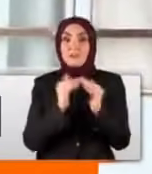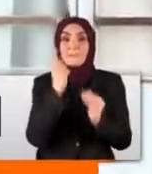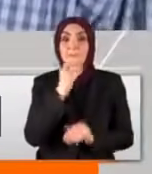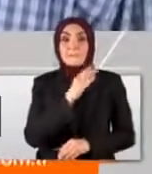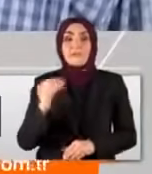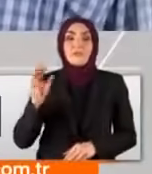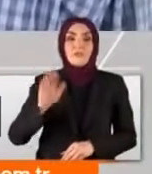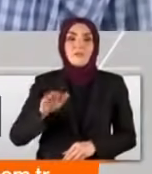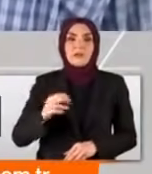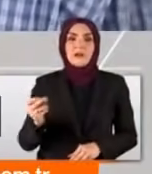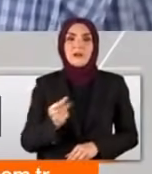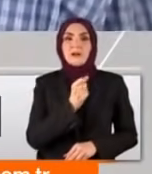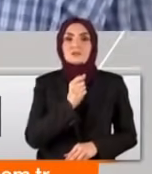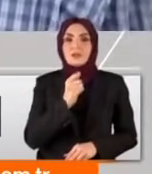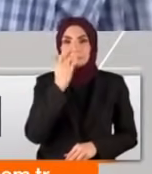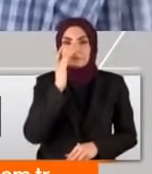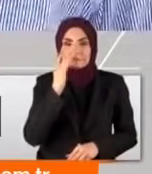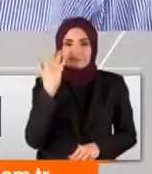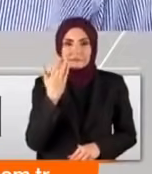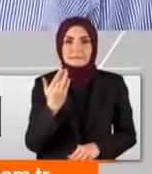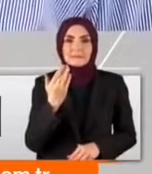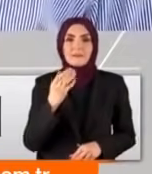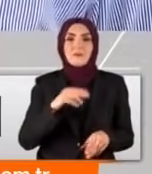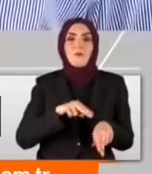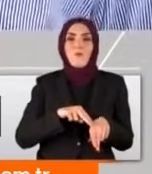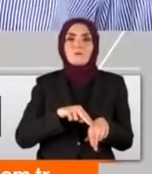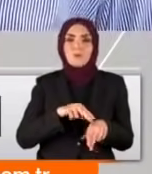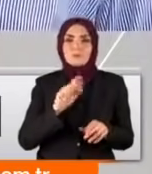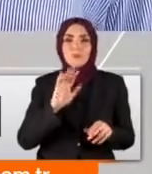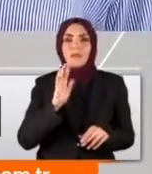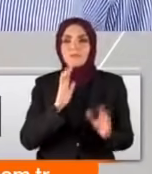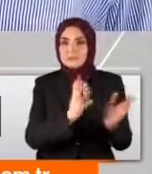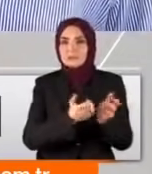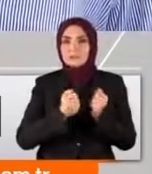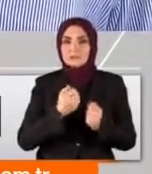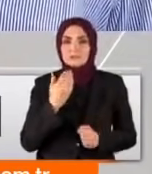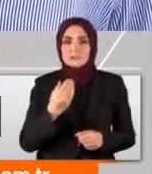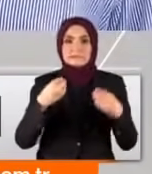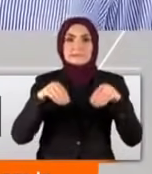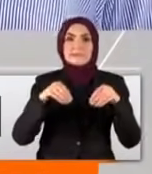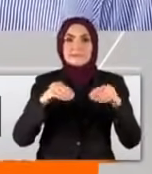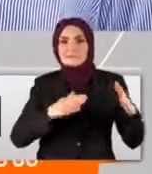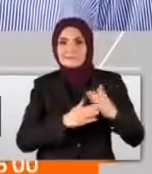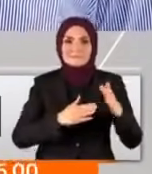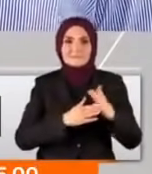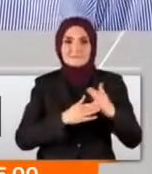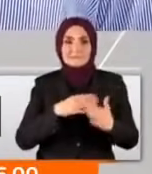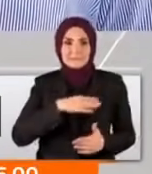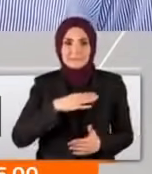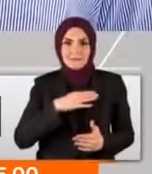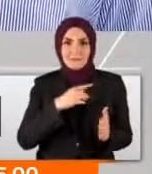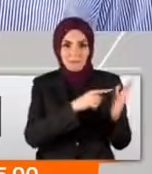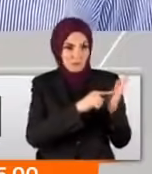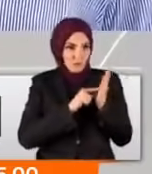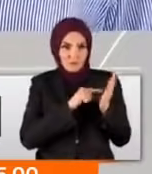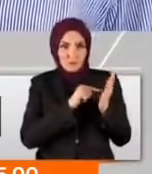ele geçirildi. 5-6 yıldır burada çalıştıklarını biliyorum. Bana da satılma girişimi oldu. Böyle bir ürün gösterildi. Tabii ben kabul etmedim ama çok